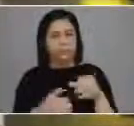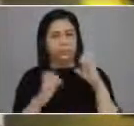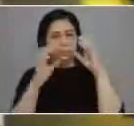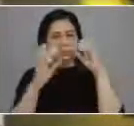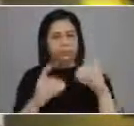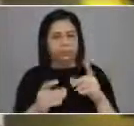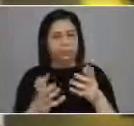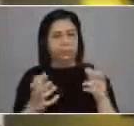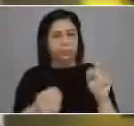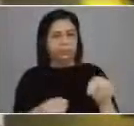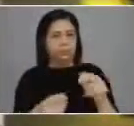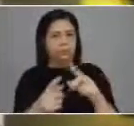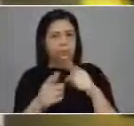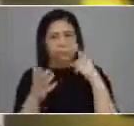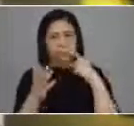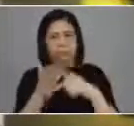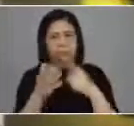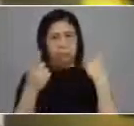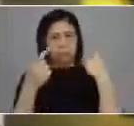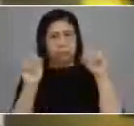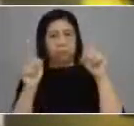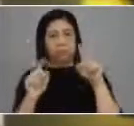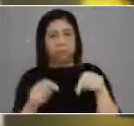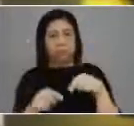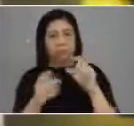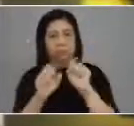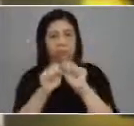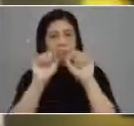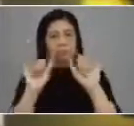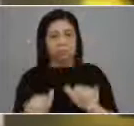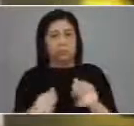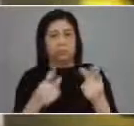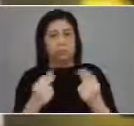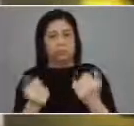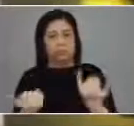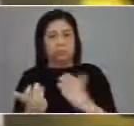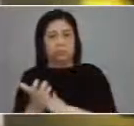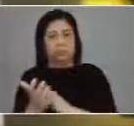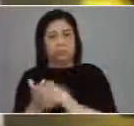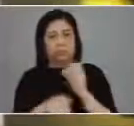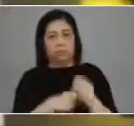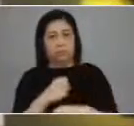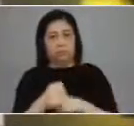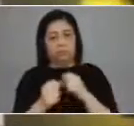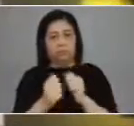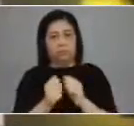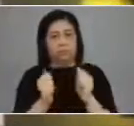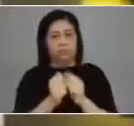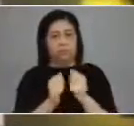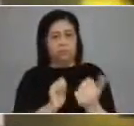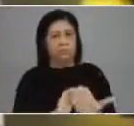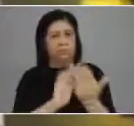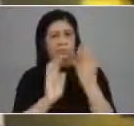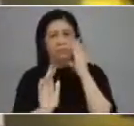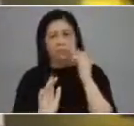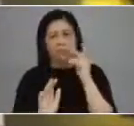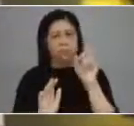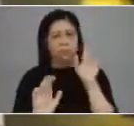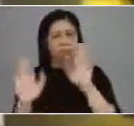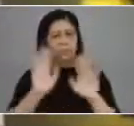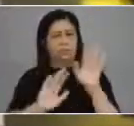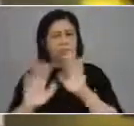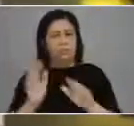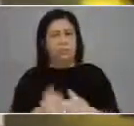Bigyan na dadagdagan ni Senador Pamphilo Lacson sa Estados Unidos ang police presence upang maiwasan ang hate